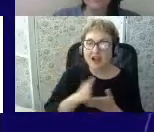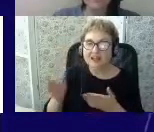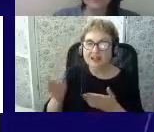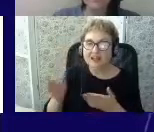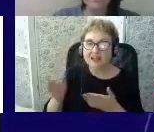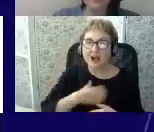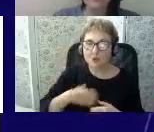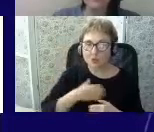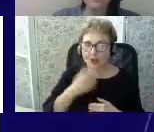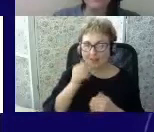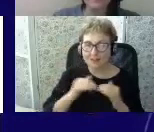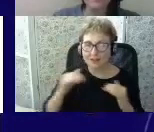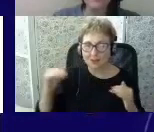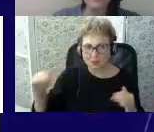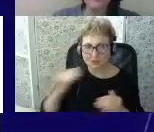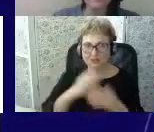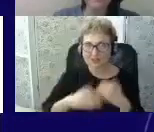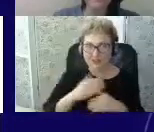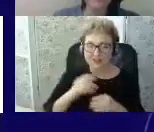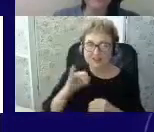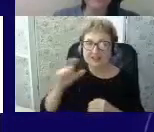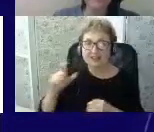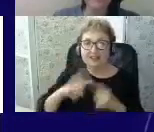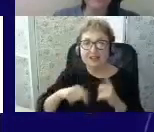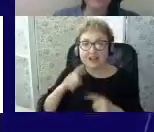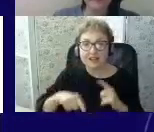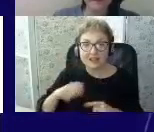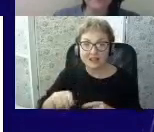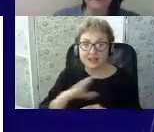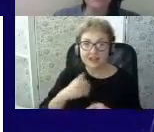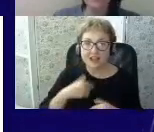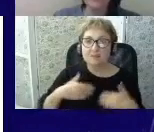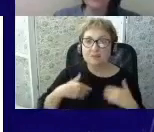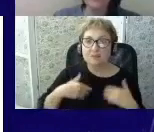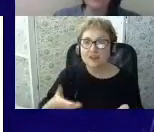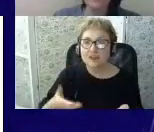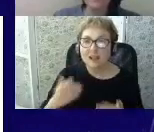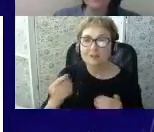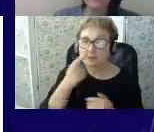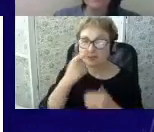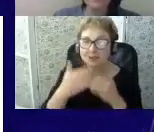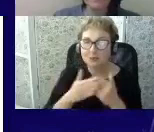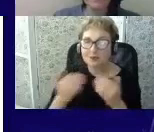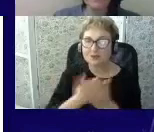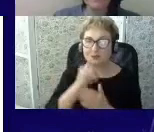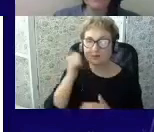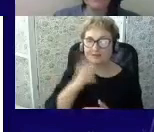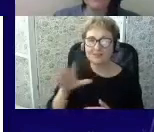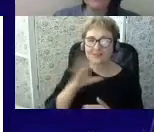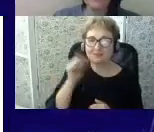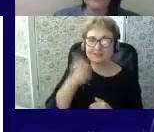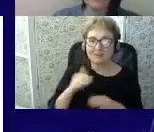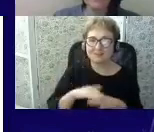что актуально для подростков с инвалидностью и их родителей. Я вам желаю в наступающем новом году